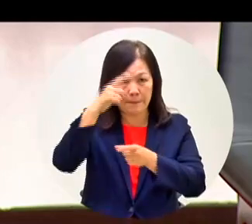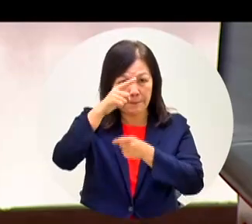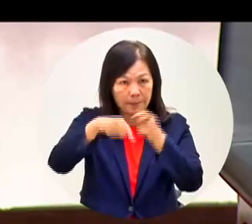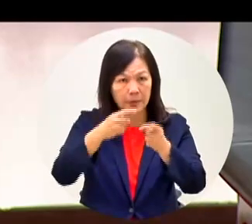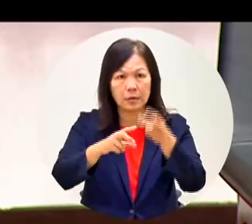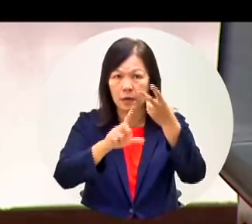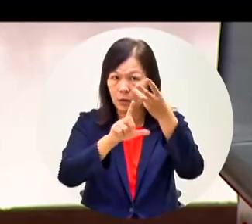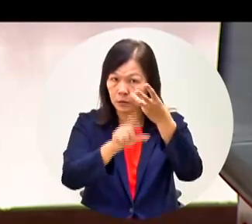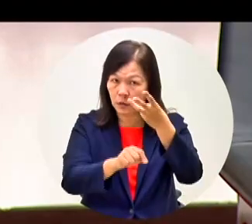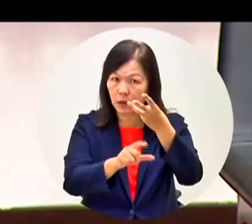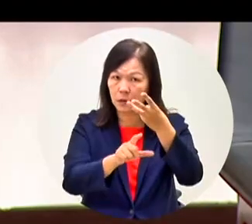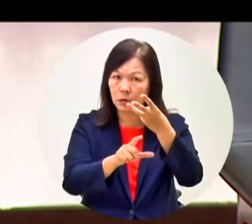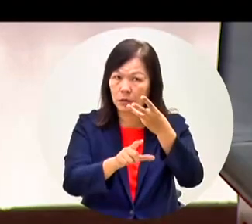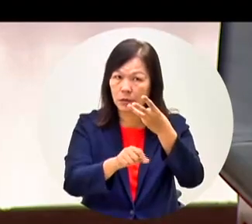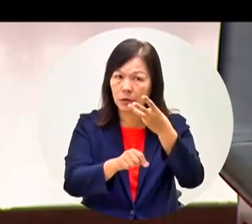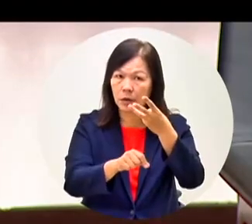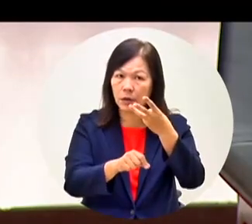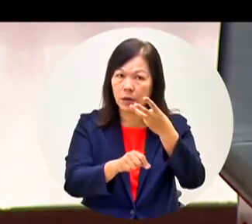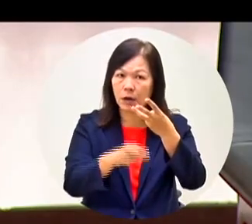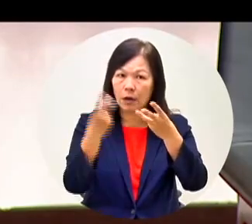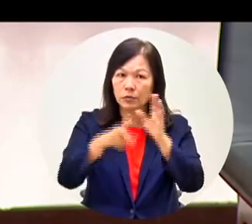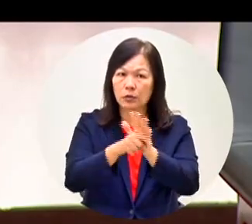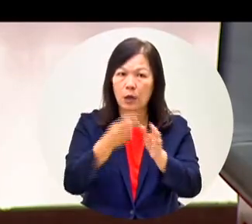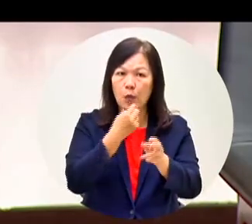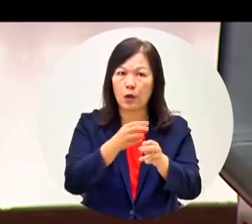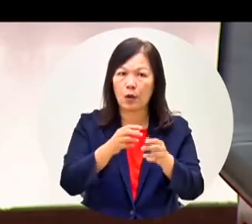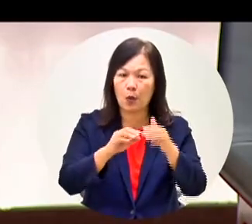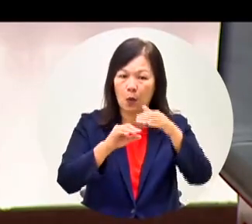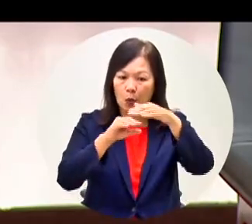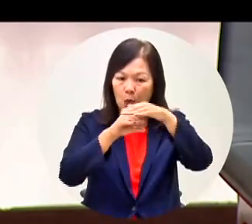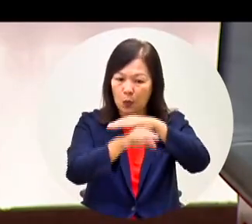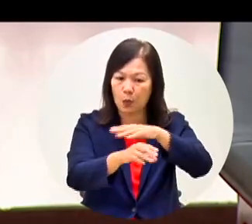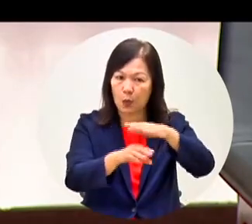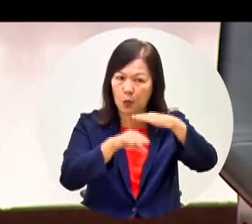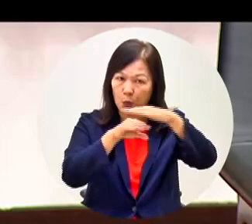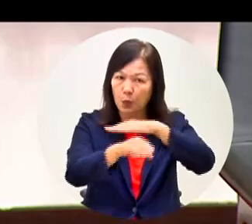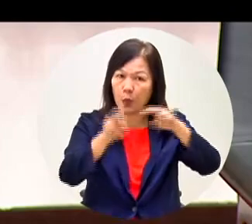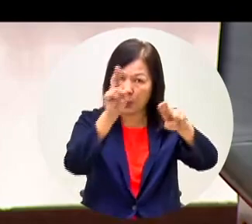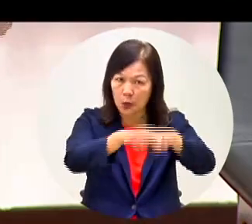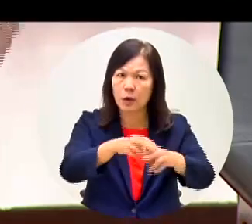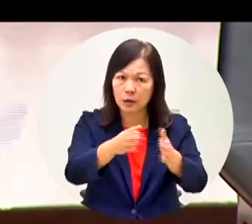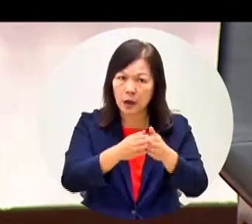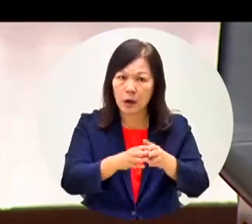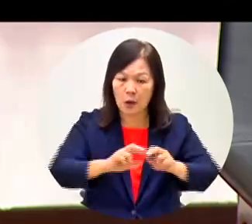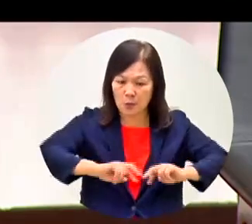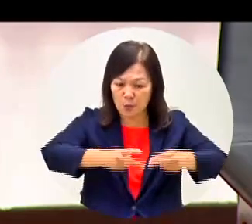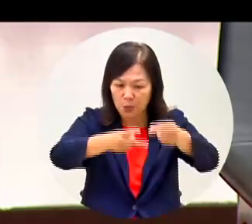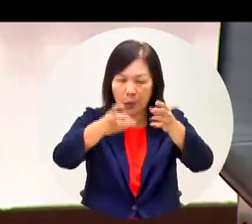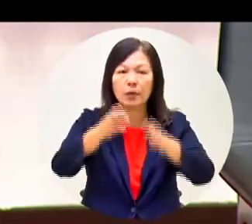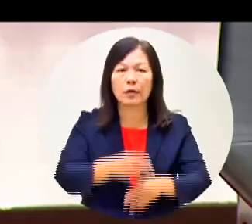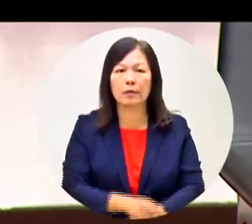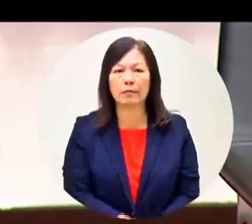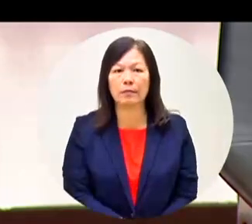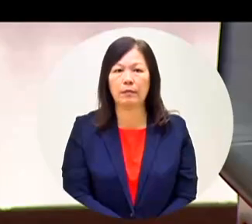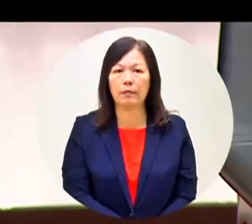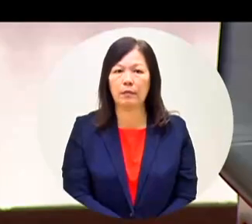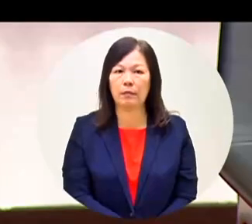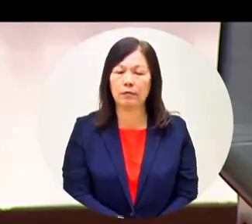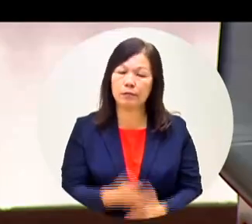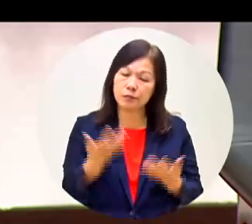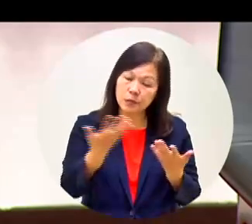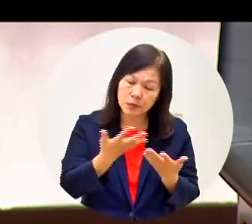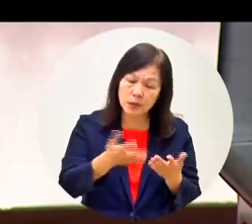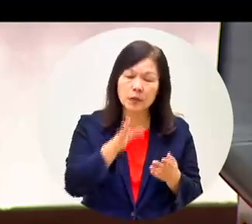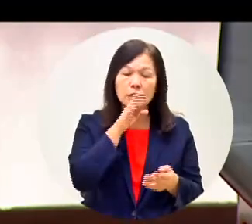进行封过港隧道然后来进行修复。问题是过港隧道是迄今居